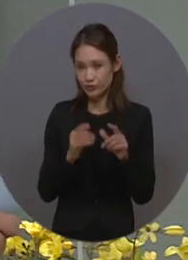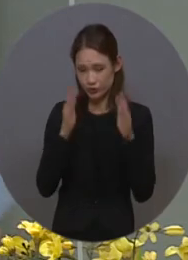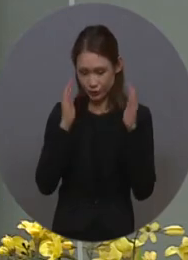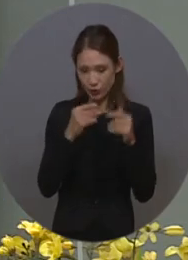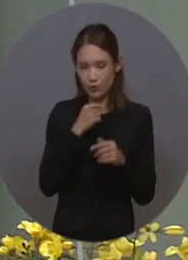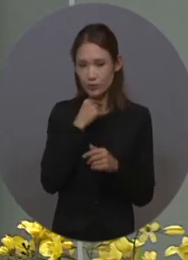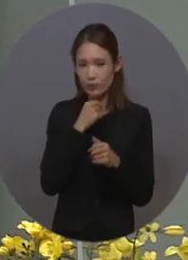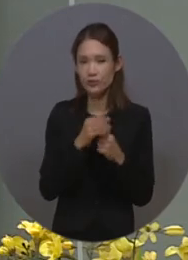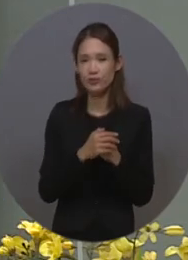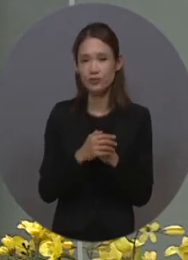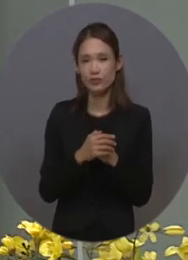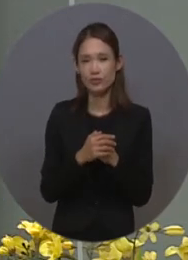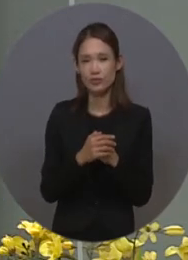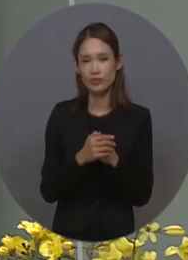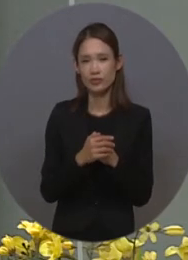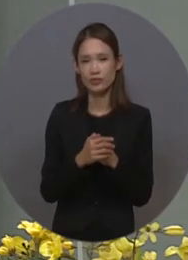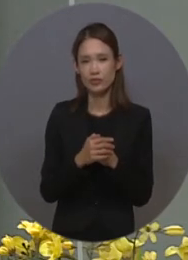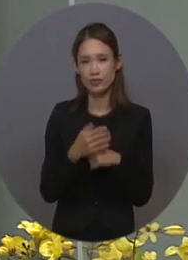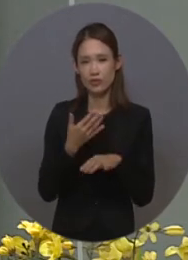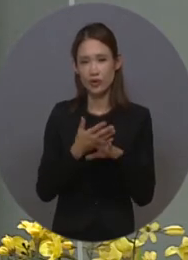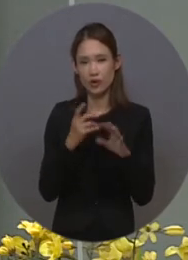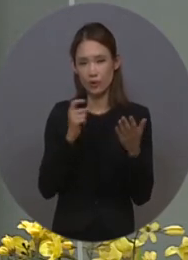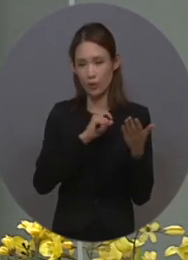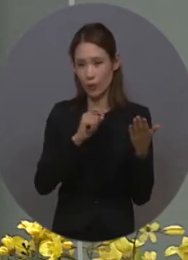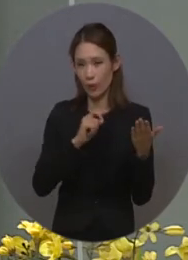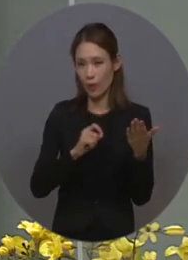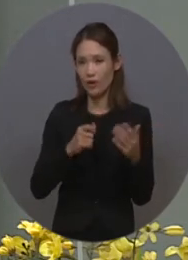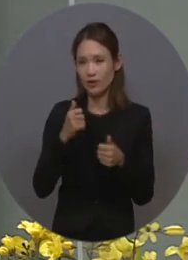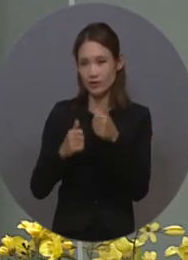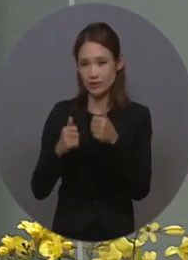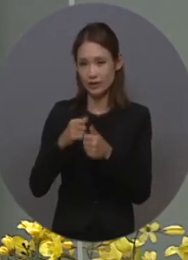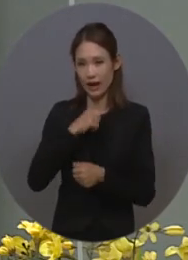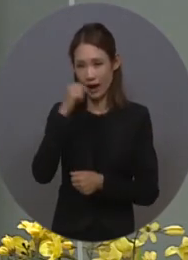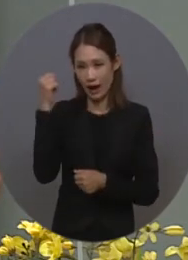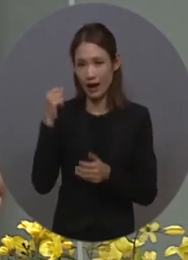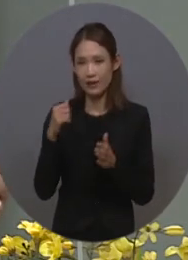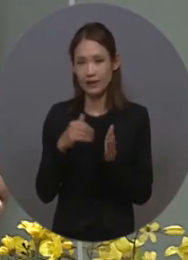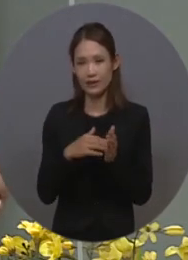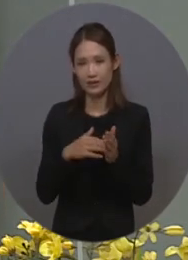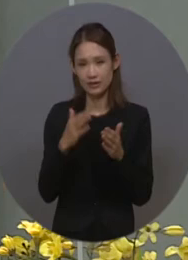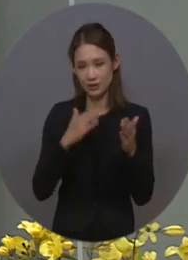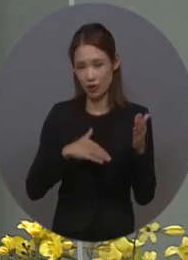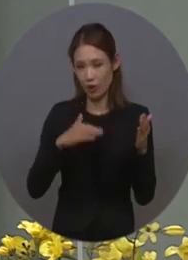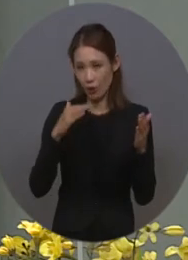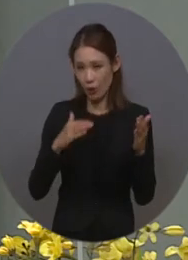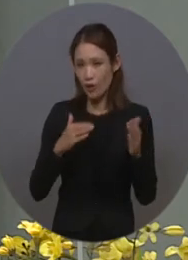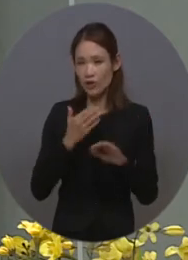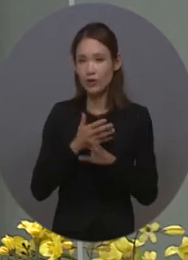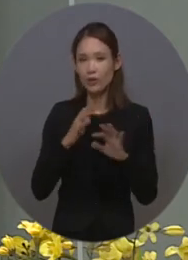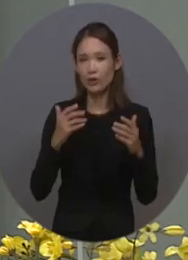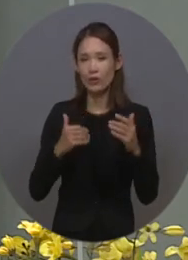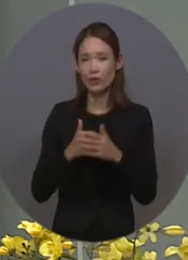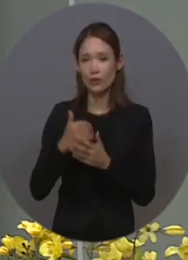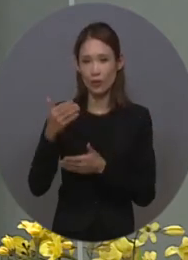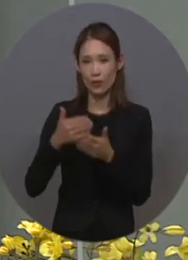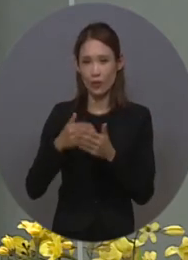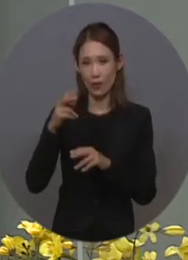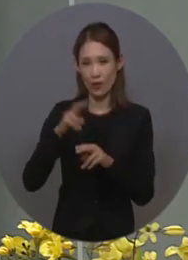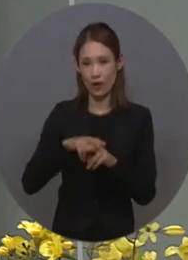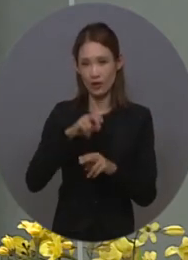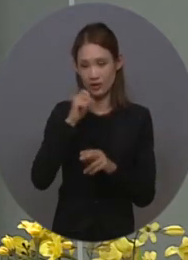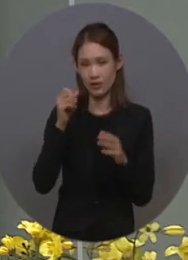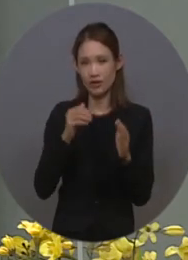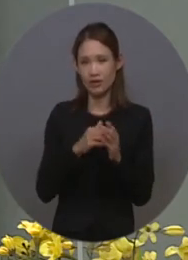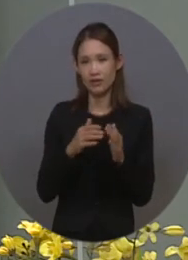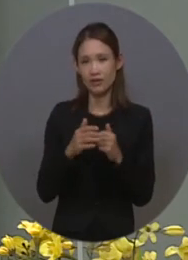공부하고 싶어서 네. 외무고시에서 네. 또 합격을 하셔서 네. 이제 정식으로 사실은 외교관이 된 거나 마찬가지잖아요. 네. 네.